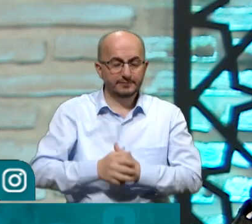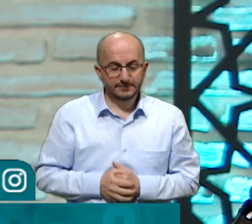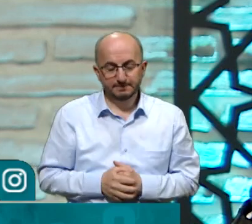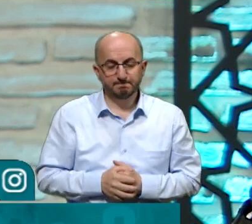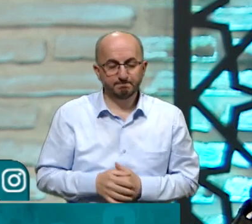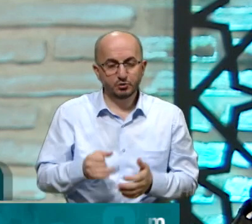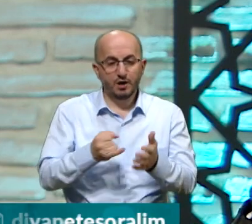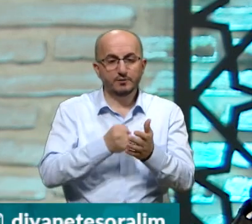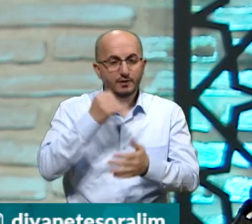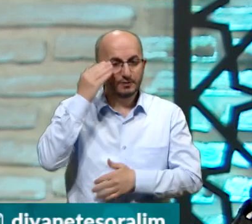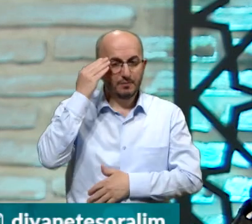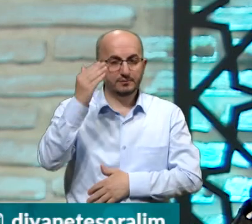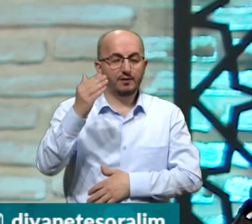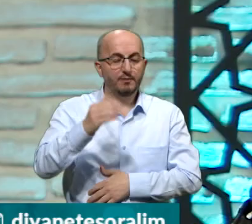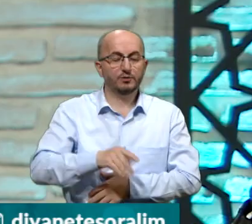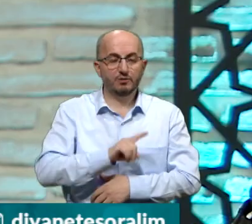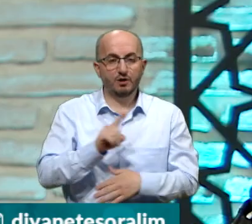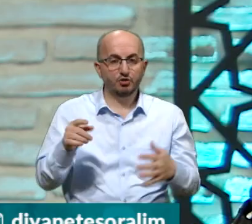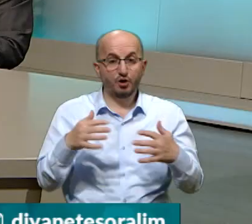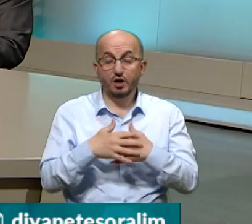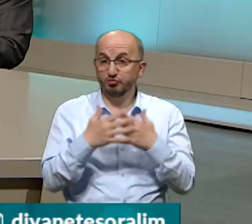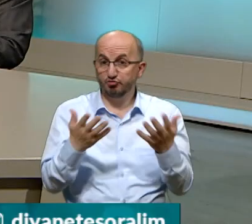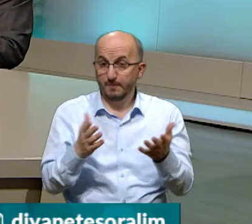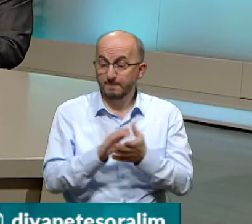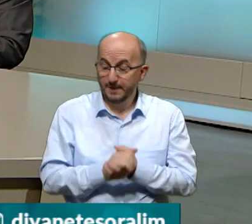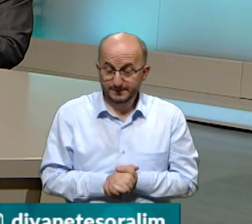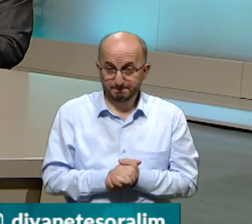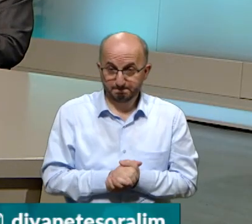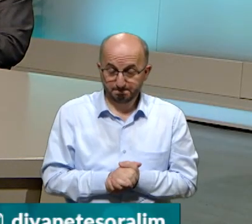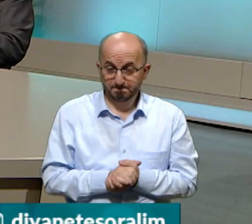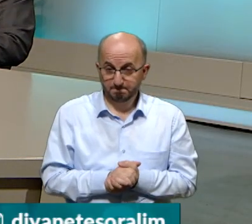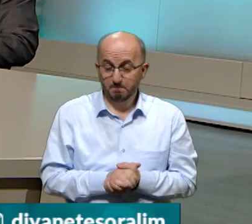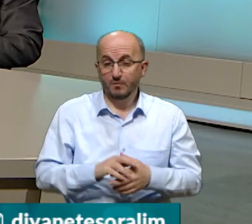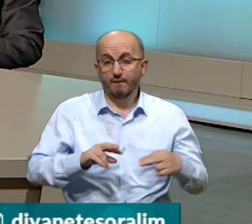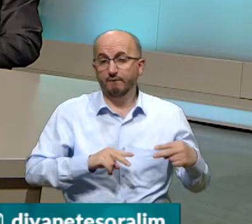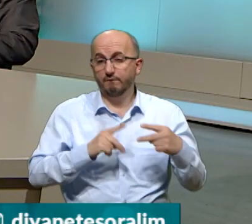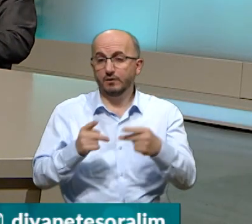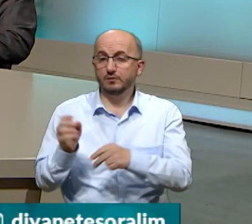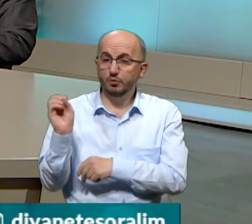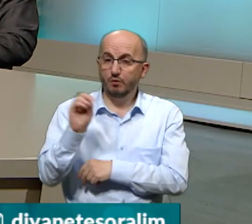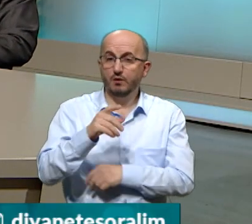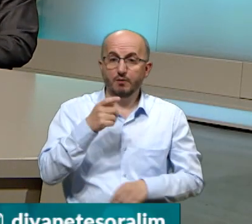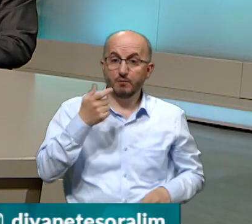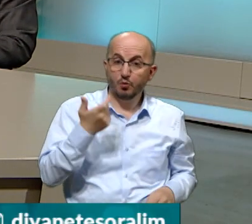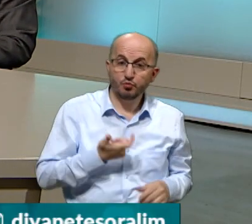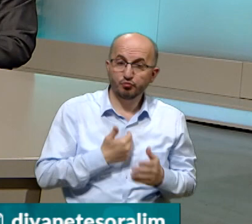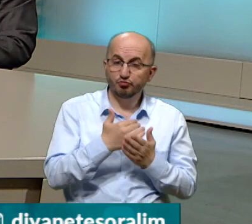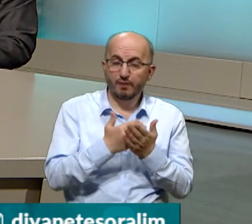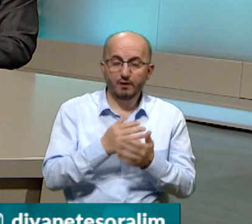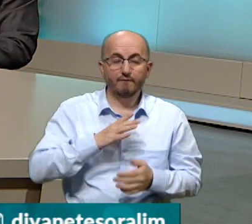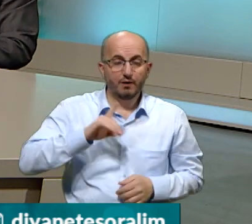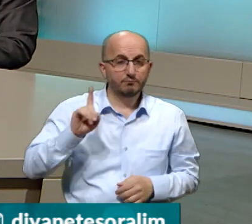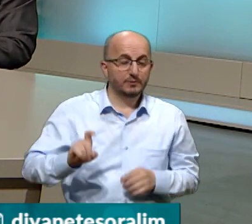amca Gaziantep'de Selam ediyoruz Hayırlı akşamlar Ne dersiniz Hocam bu acaba ve ki gönderme şartları var mı